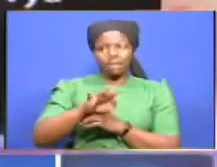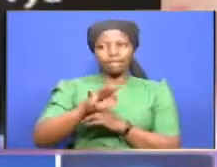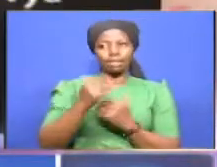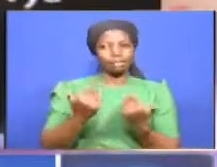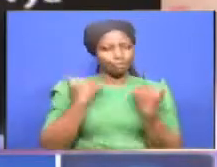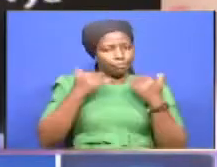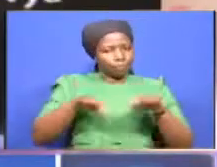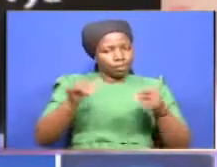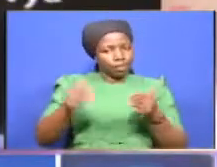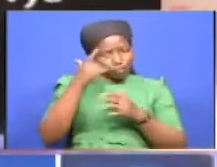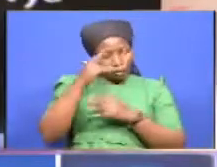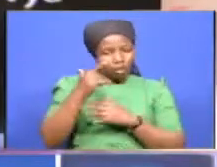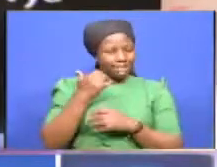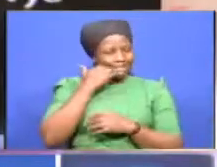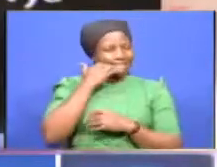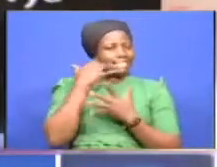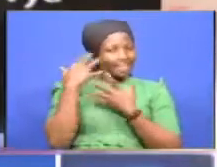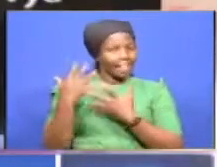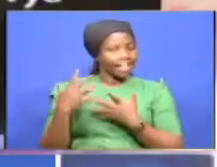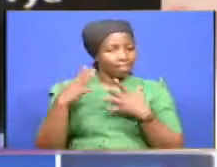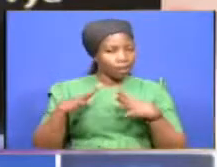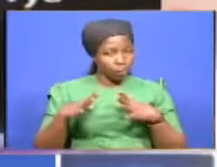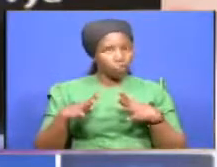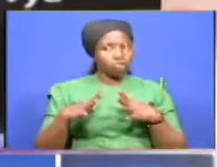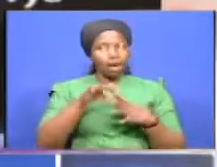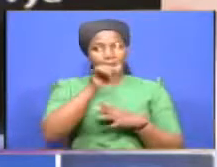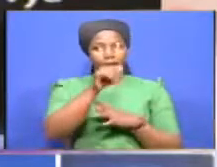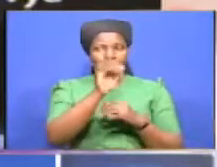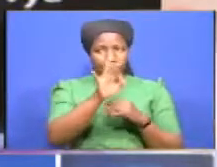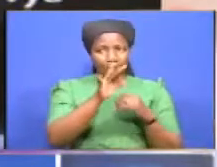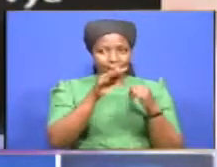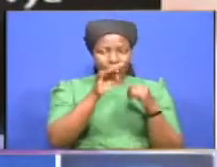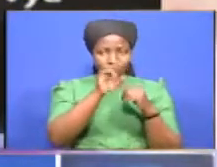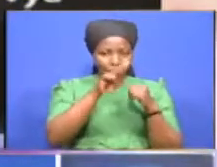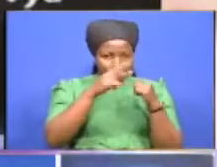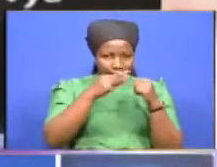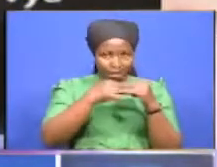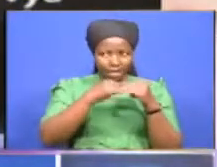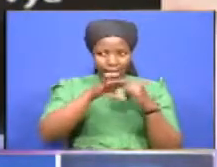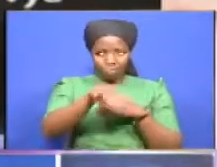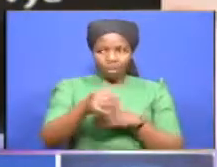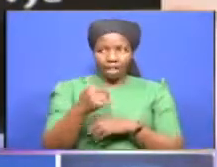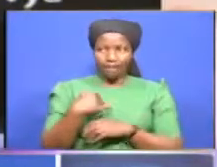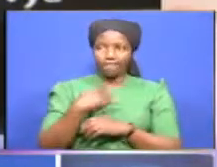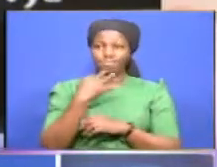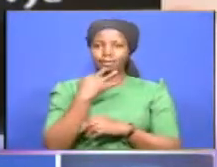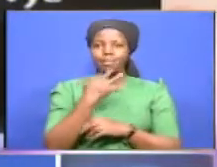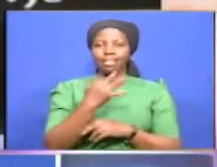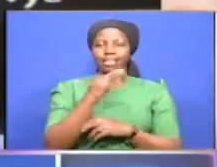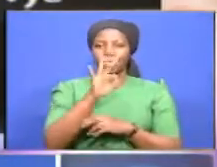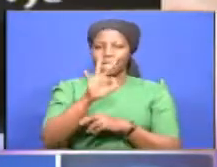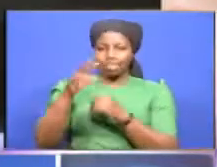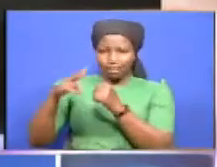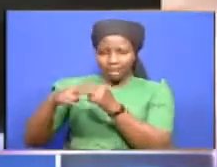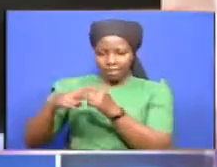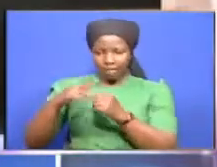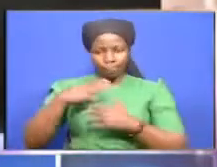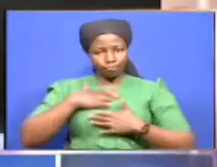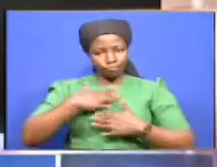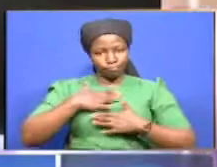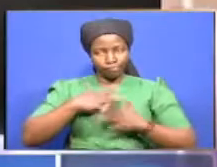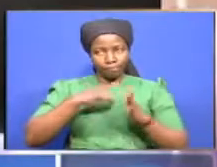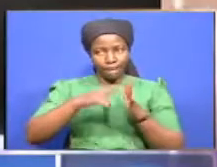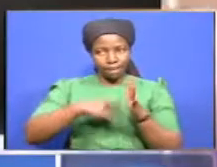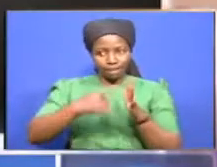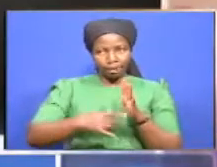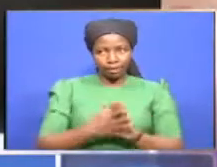mahututi, huku kaunti 28 zikiwa na jumla ya vifaa 337 vya kuwasaidia wagonjwa kupumua. Jumla ya hudumu wa